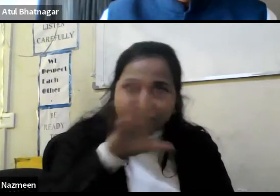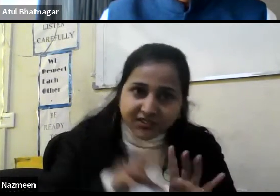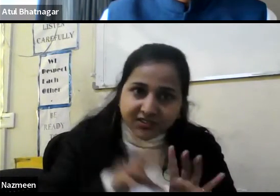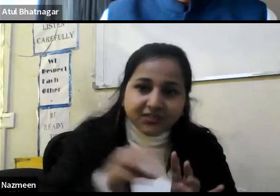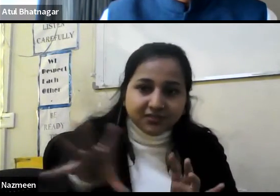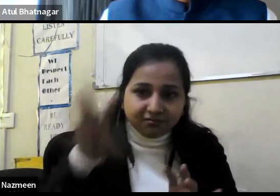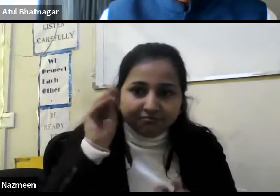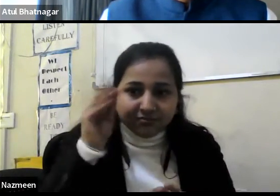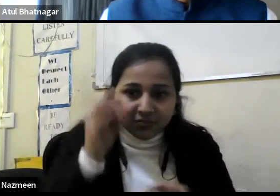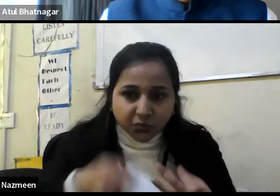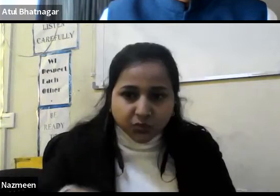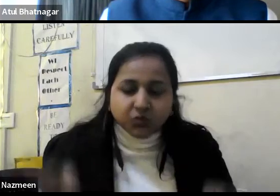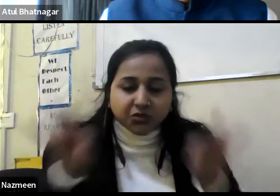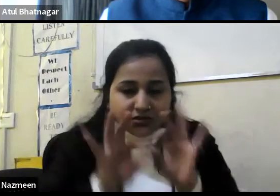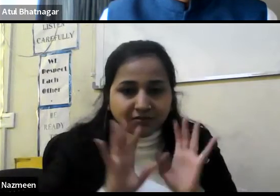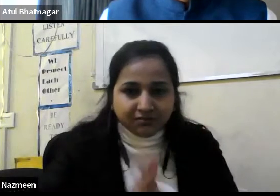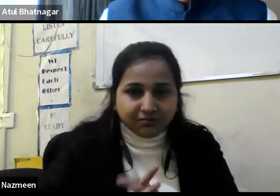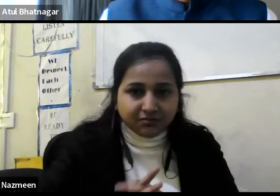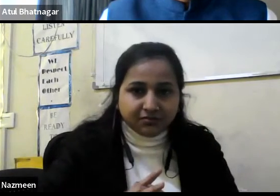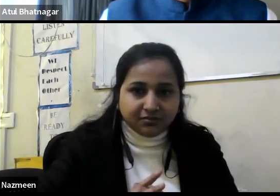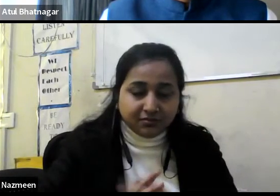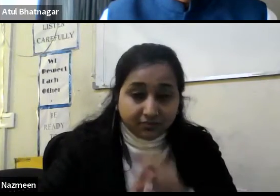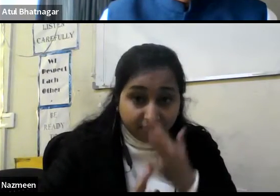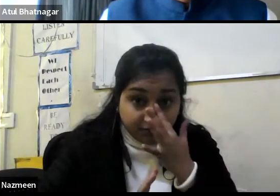जरूरी हैं।